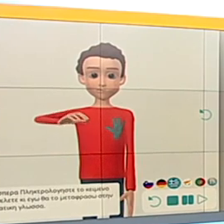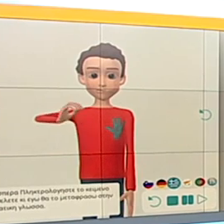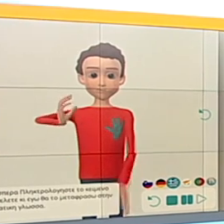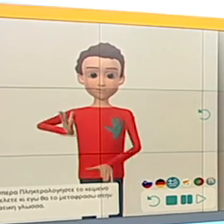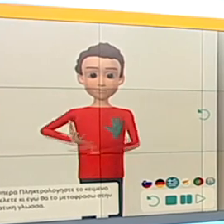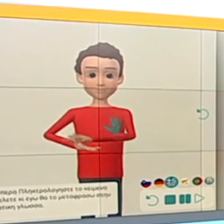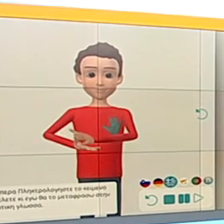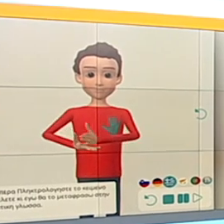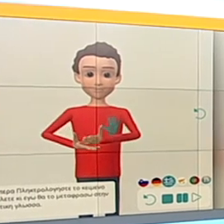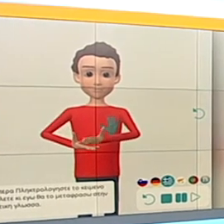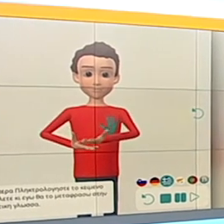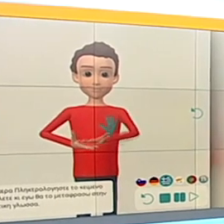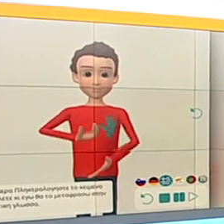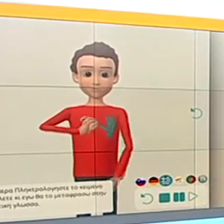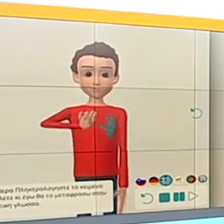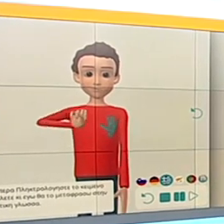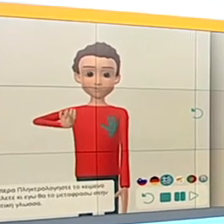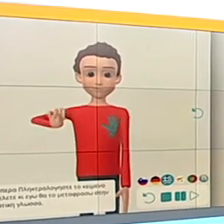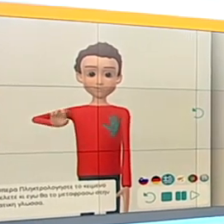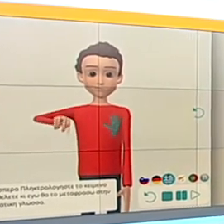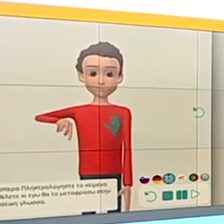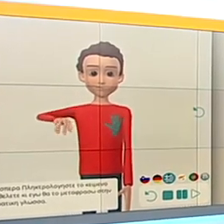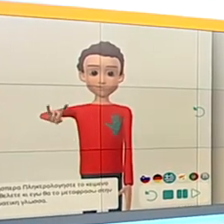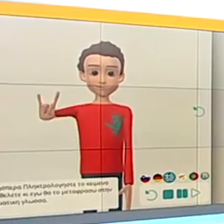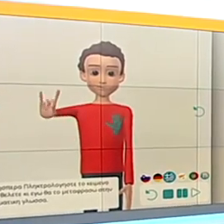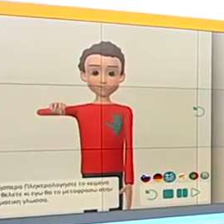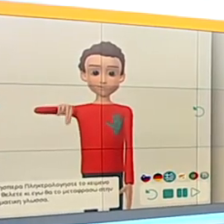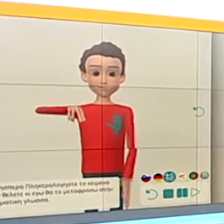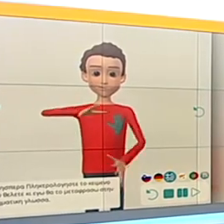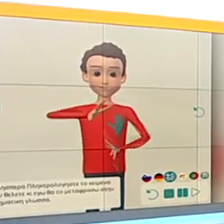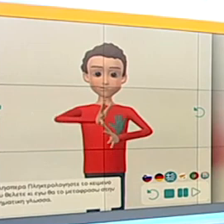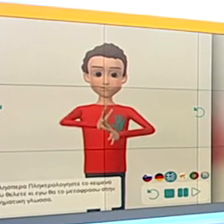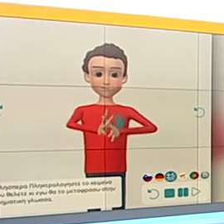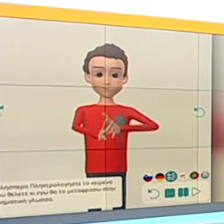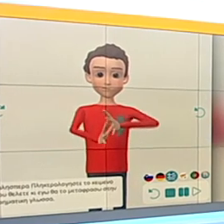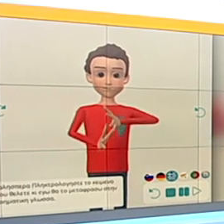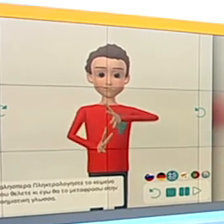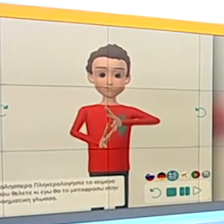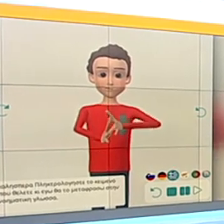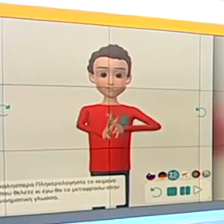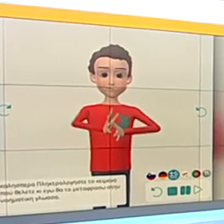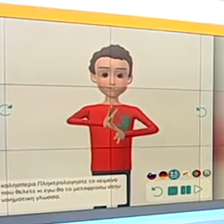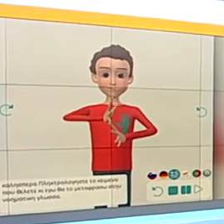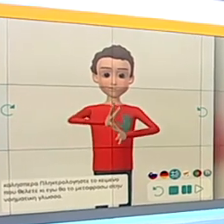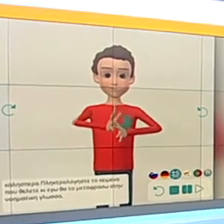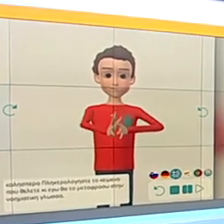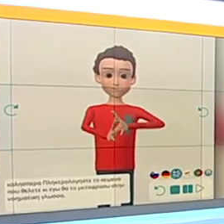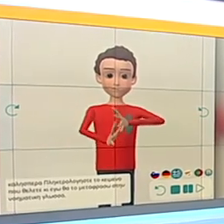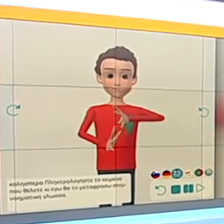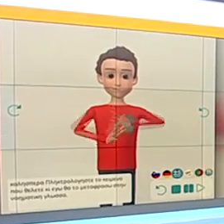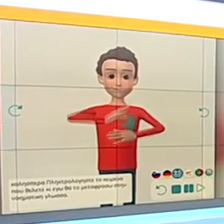φοιτητές, είναι τα μαθήματα τα οποία μπορούν να πάρουν και να μάθουν τη διεθνή γλώσσα, όπως